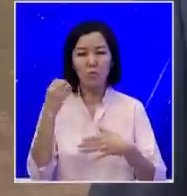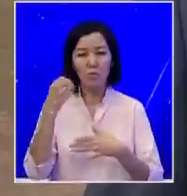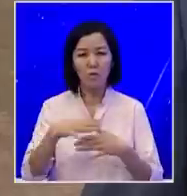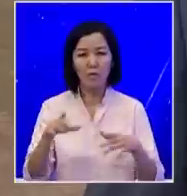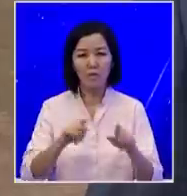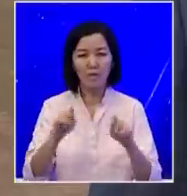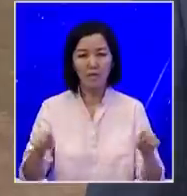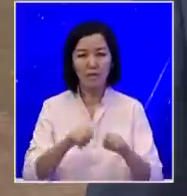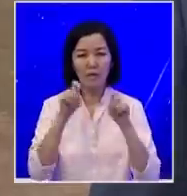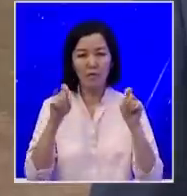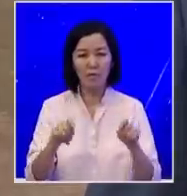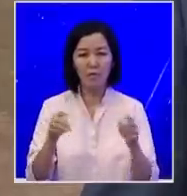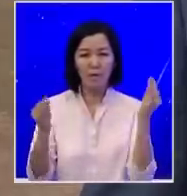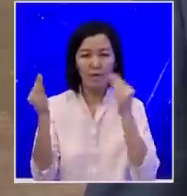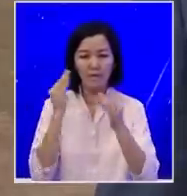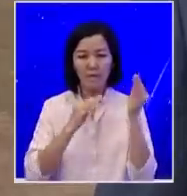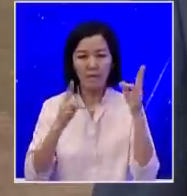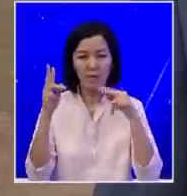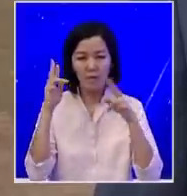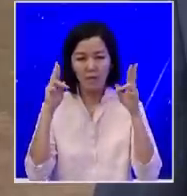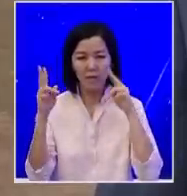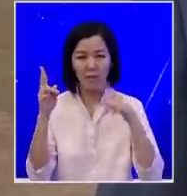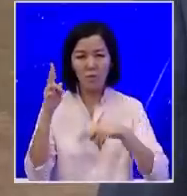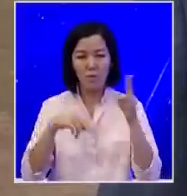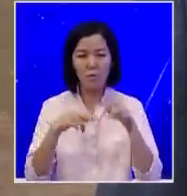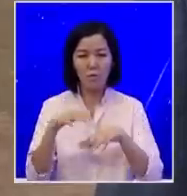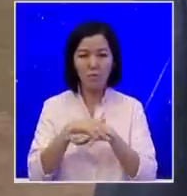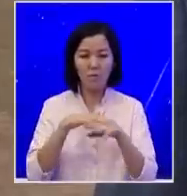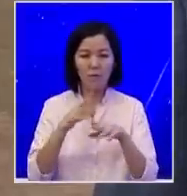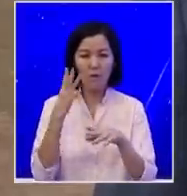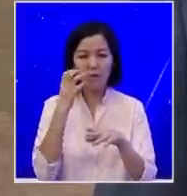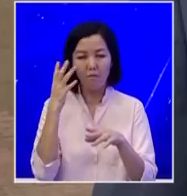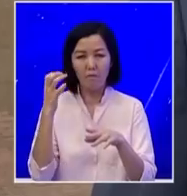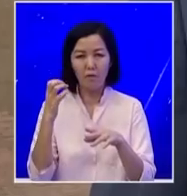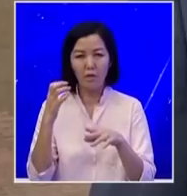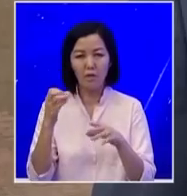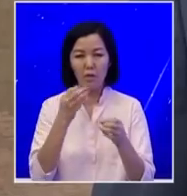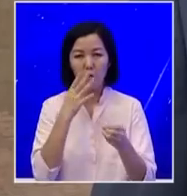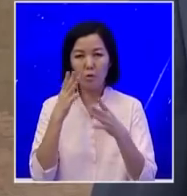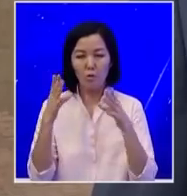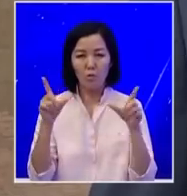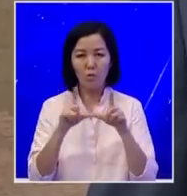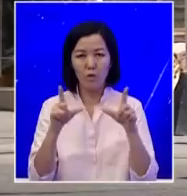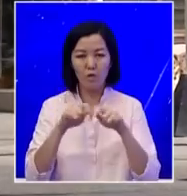іске қосылып, сән салондары мен шаштараз, құрылыс базарлары, фотосалон және гүл дүкендері де ашылды.